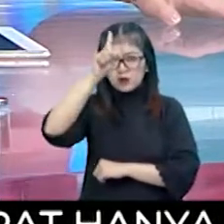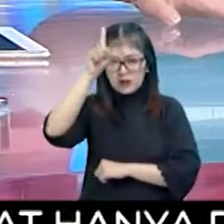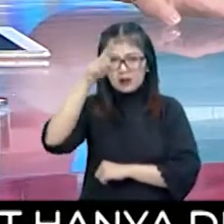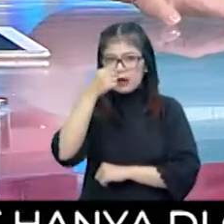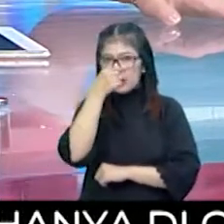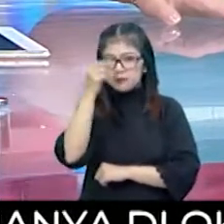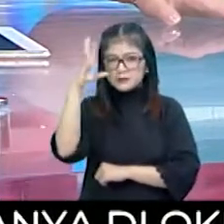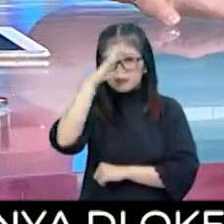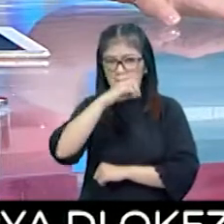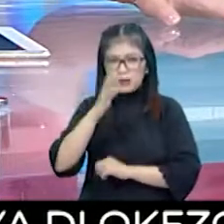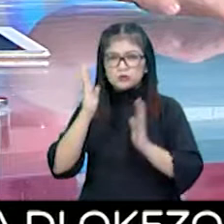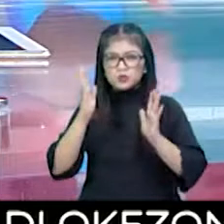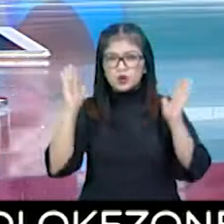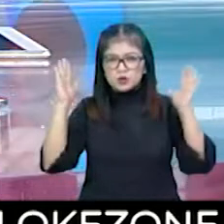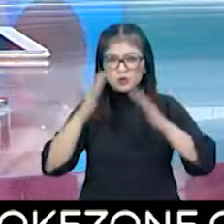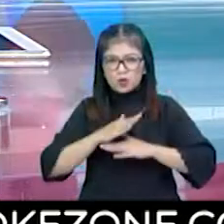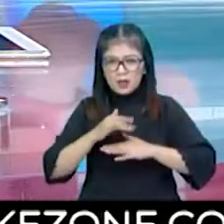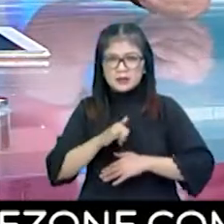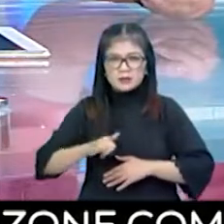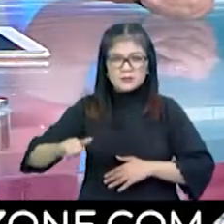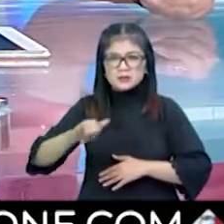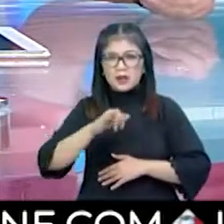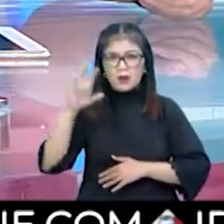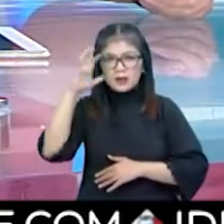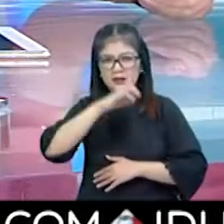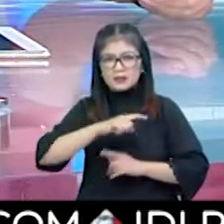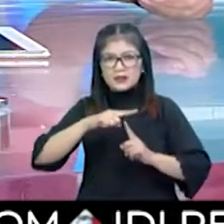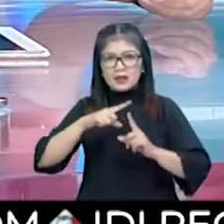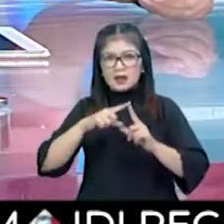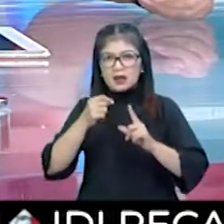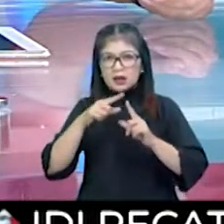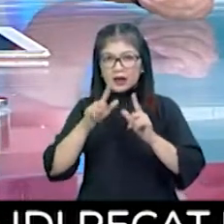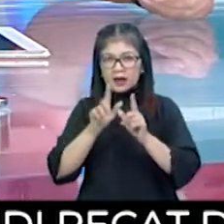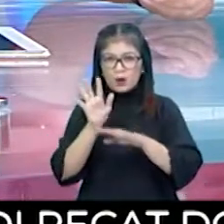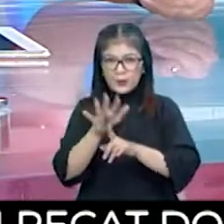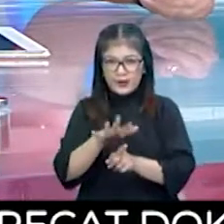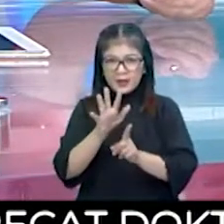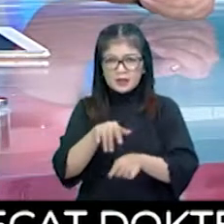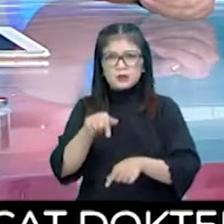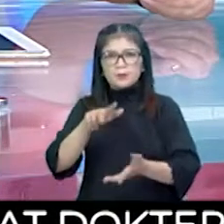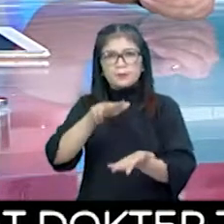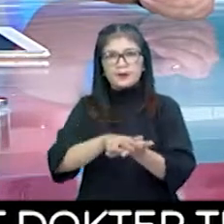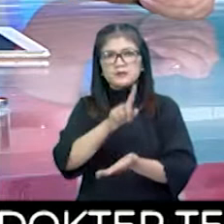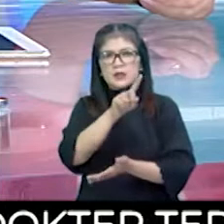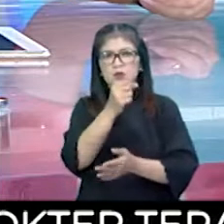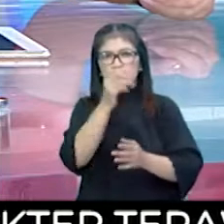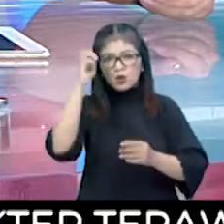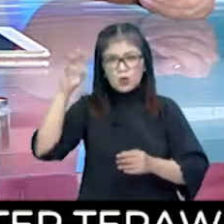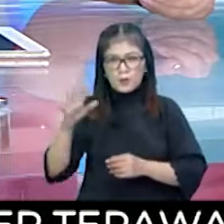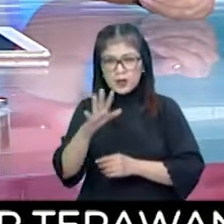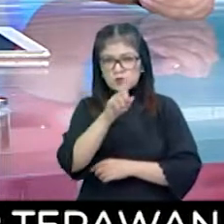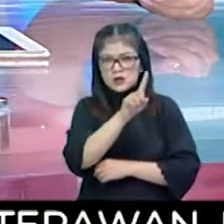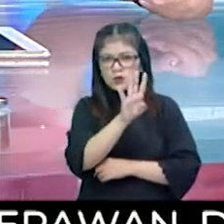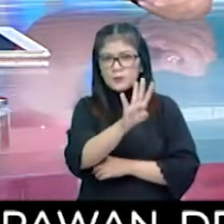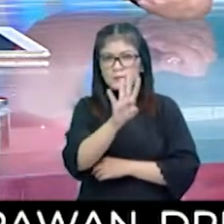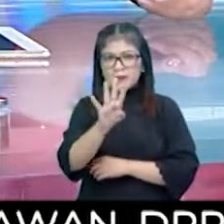malam sudah melaksanakan sholat tarawih. Hari ini pun mereka sudah berpuasa. Penetapan 1 Ramadan 1443 Hijriah ini berdasarkan